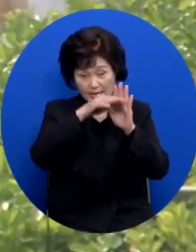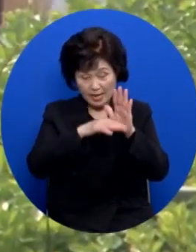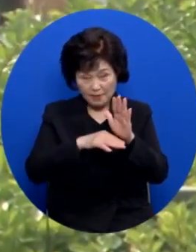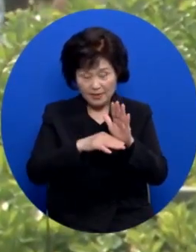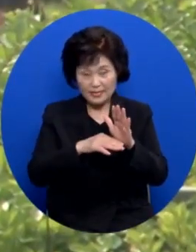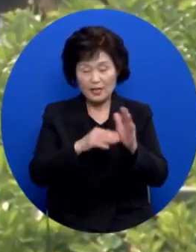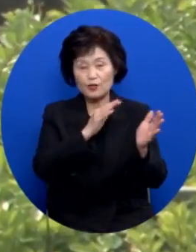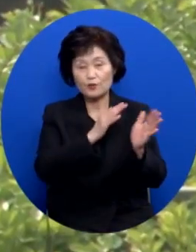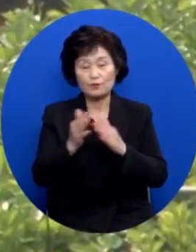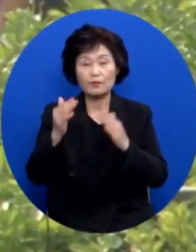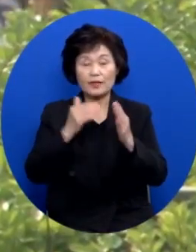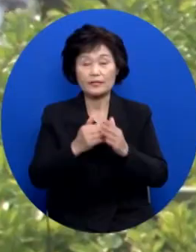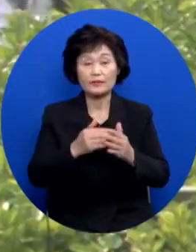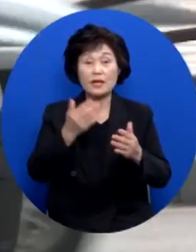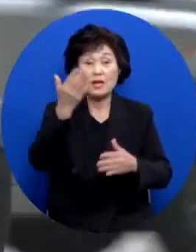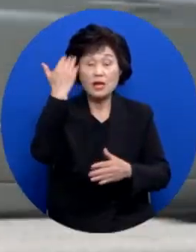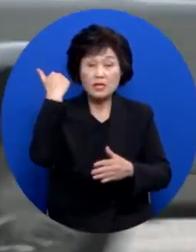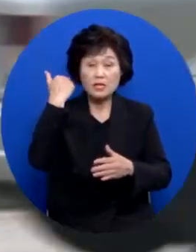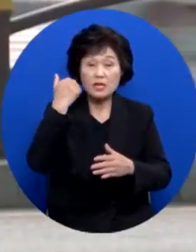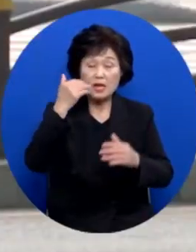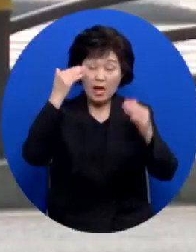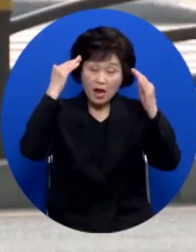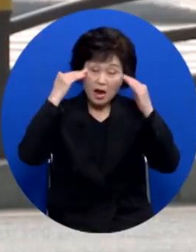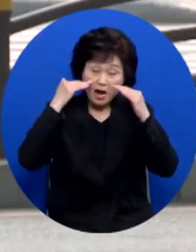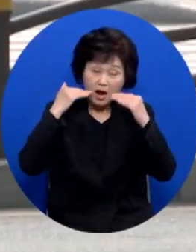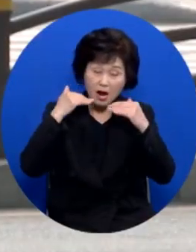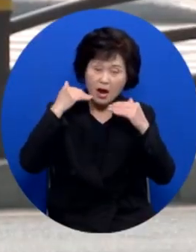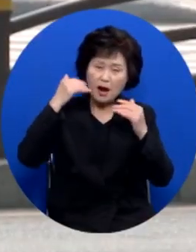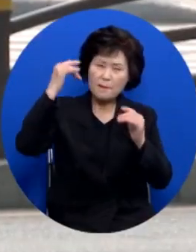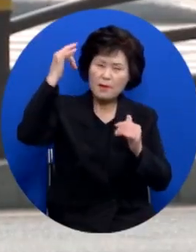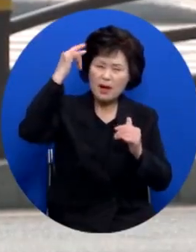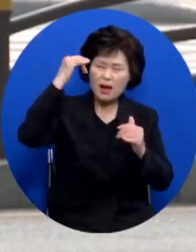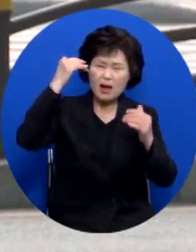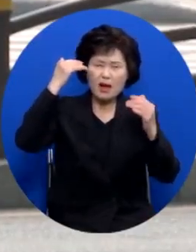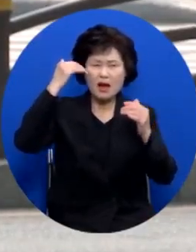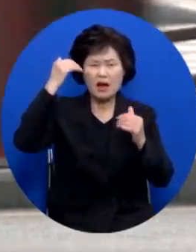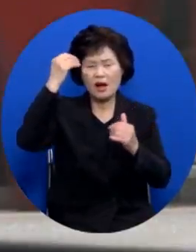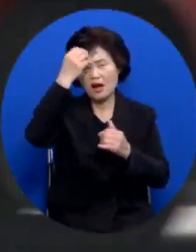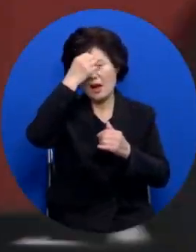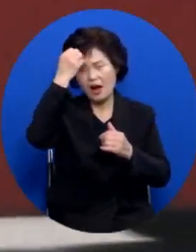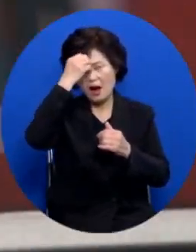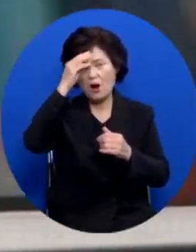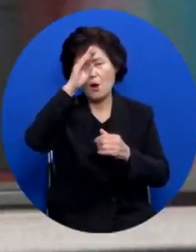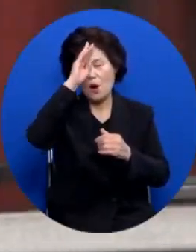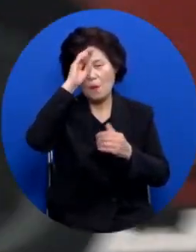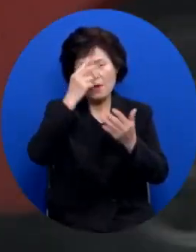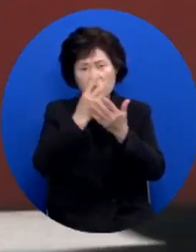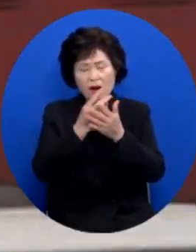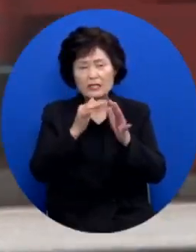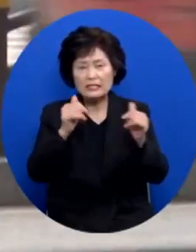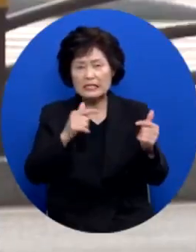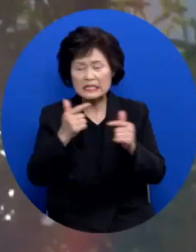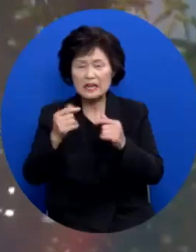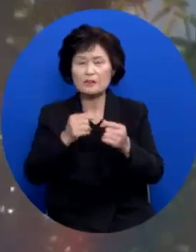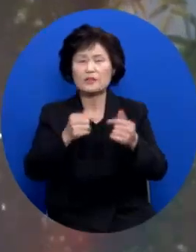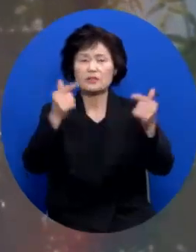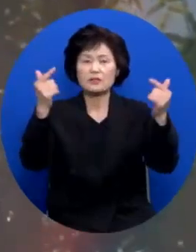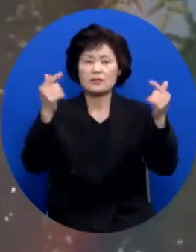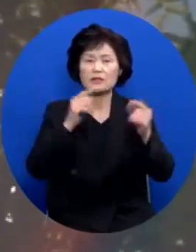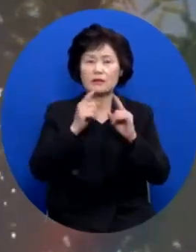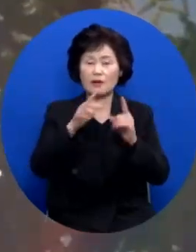질병청은 지난해 여름철 온열질환자는 약 2,800명으로 2022년과 비교해 80% 넘게